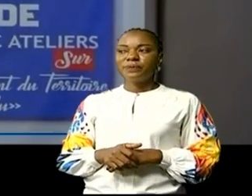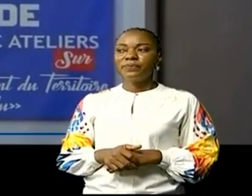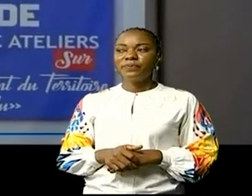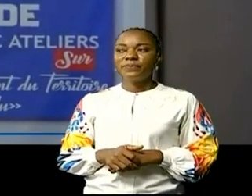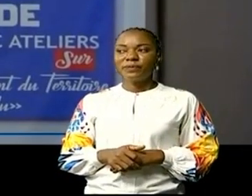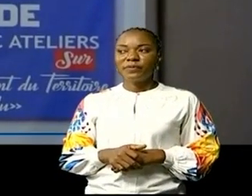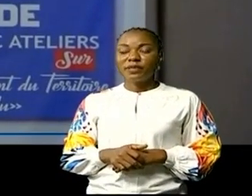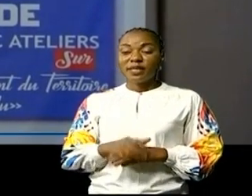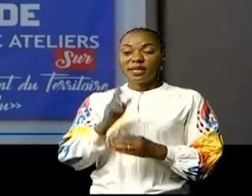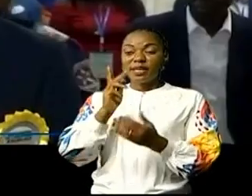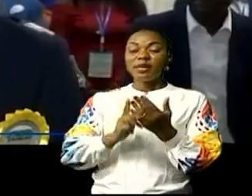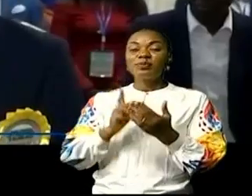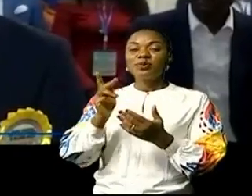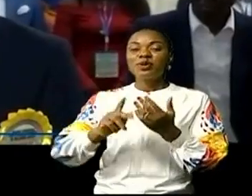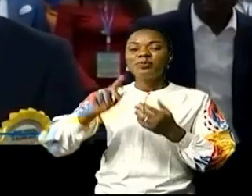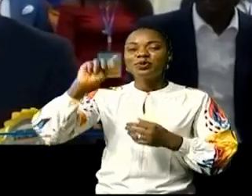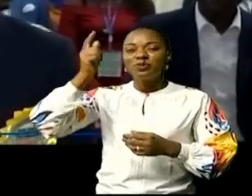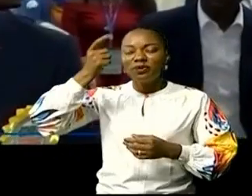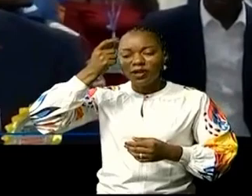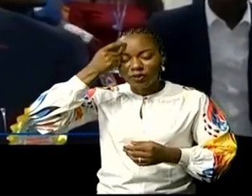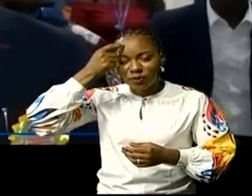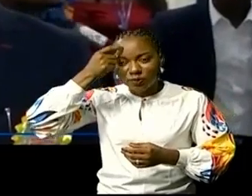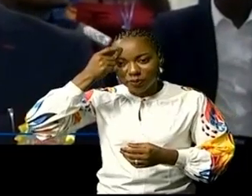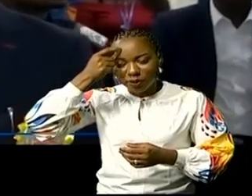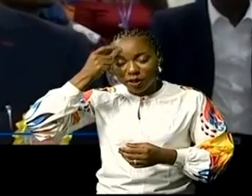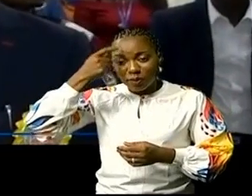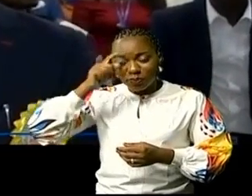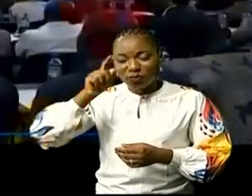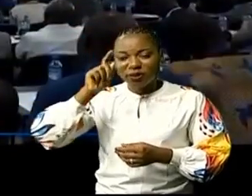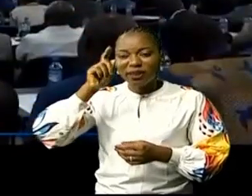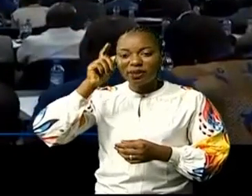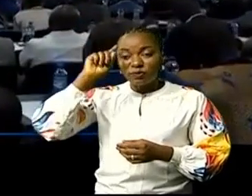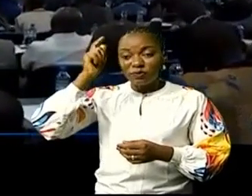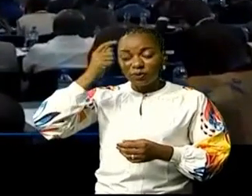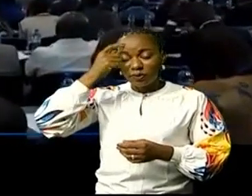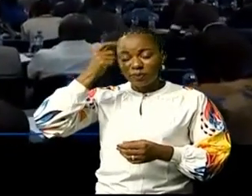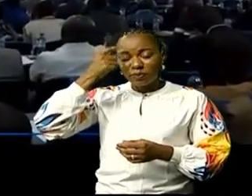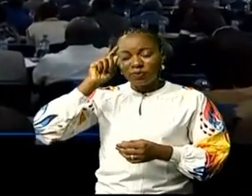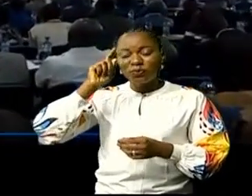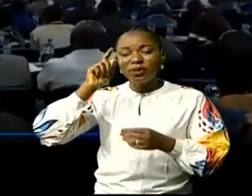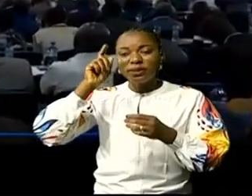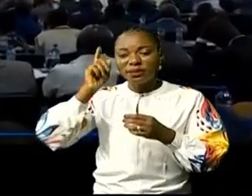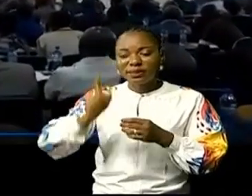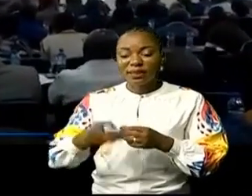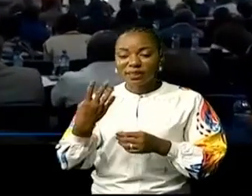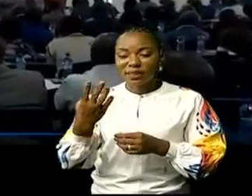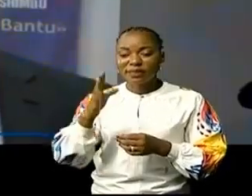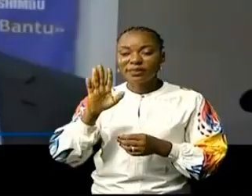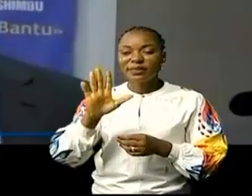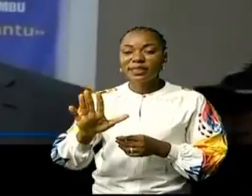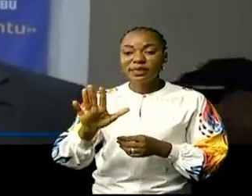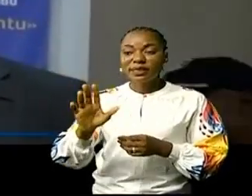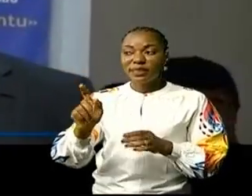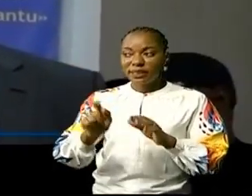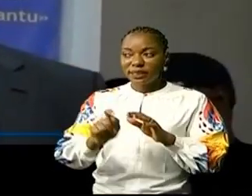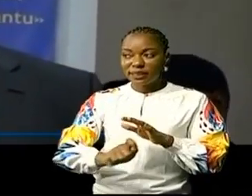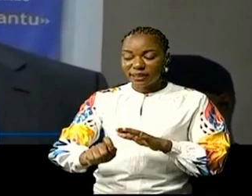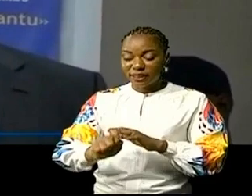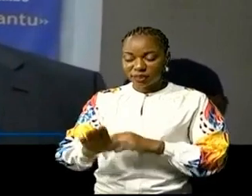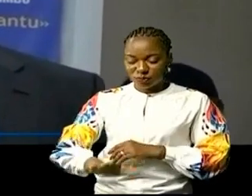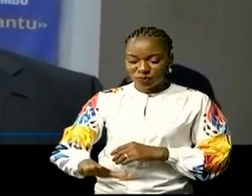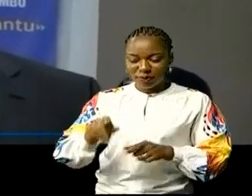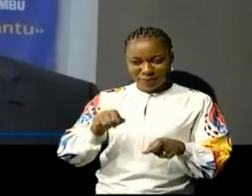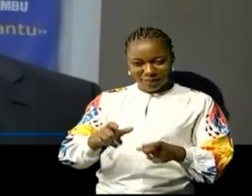Le programme du gouvernement pour le développement des 145 territoires trouve déjà du répondant dans le territoire de